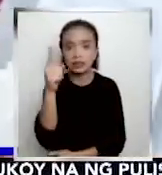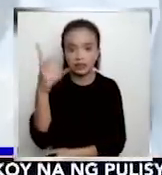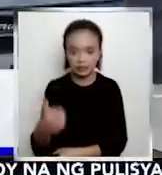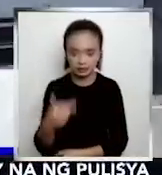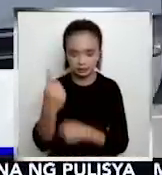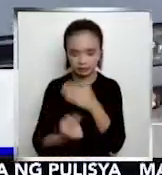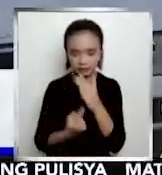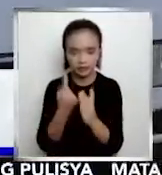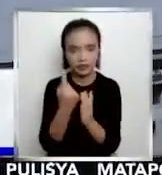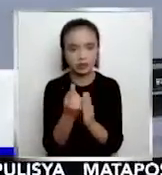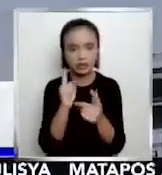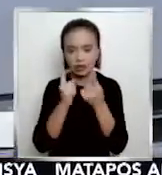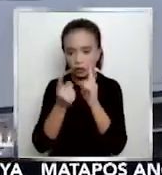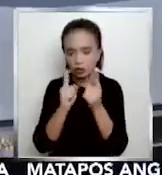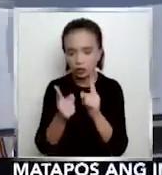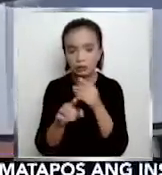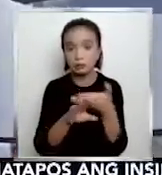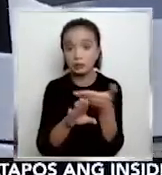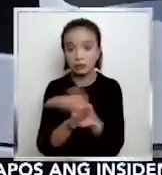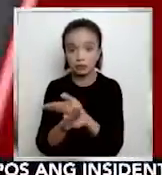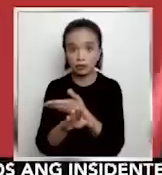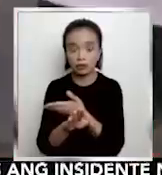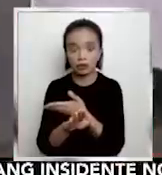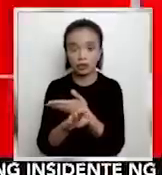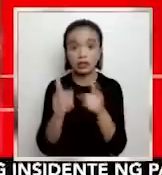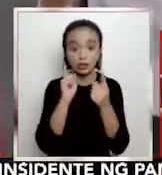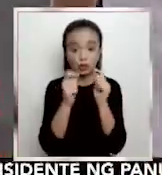senadora bago nagtungo sa Department of Justice.